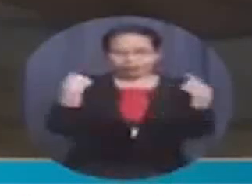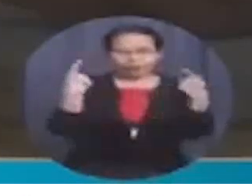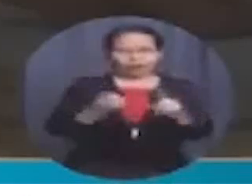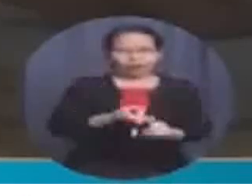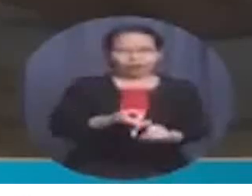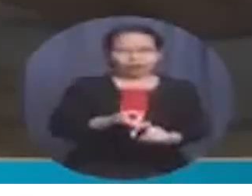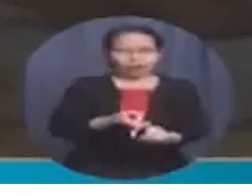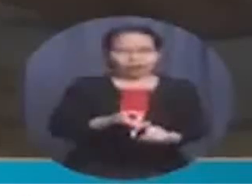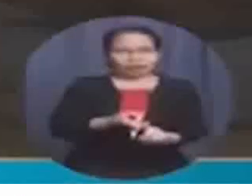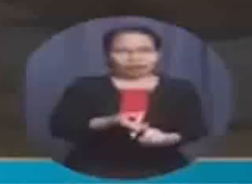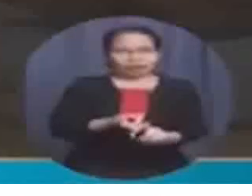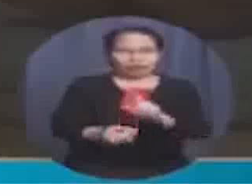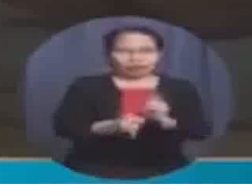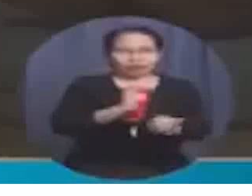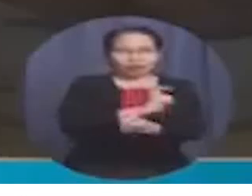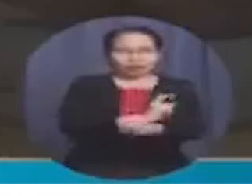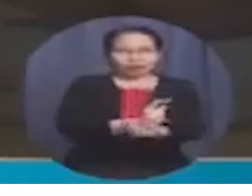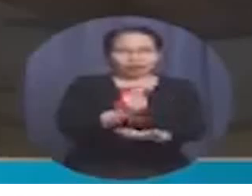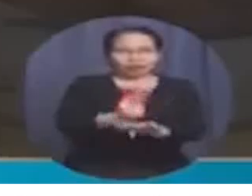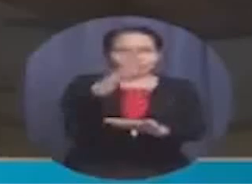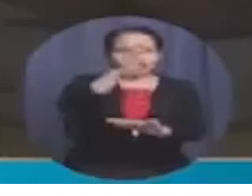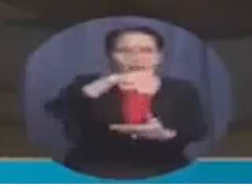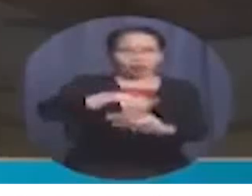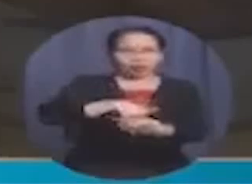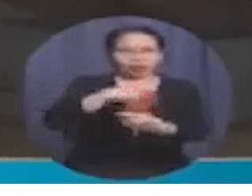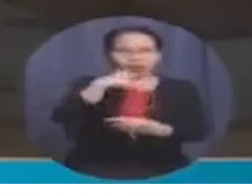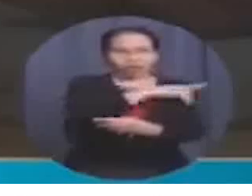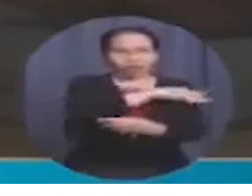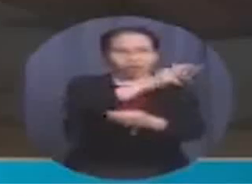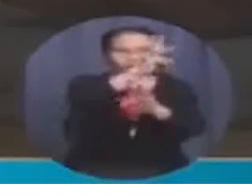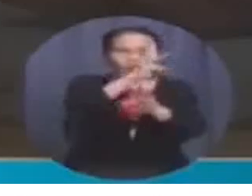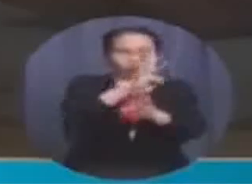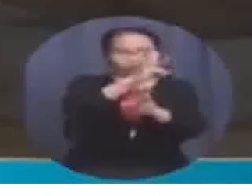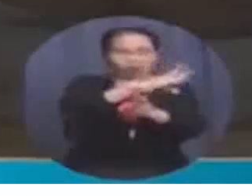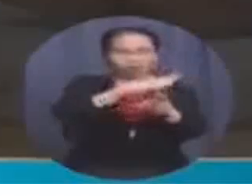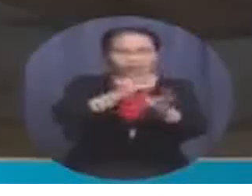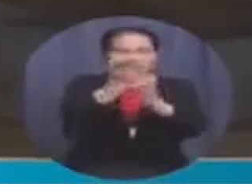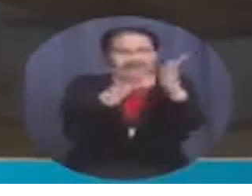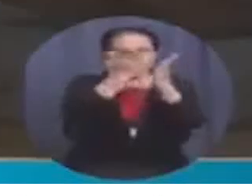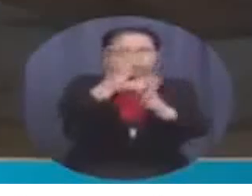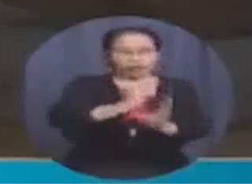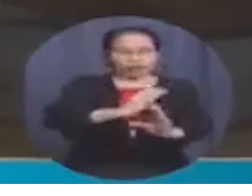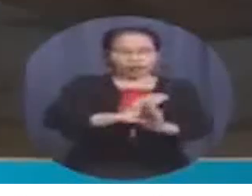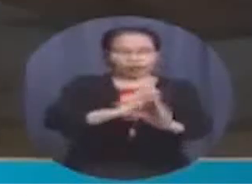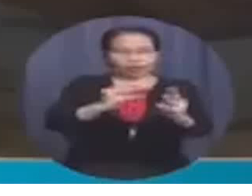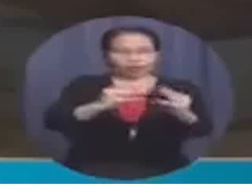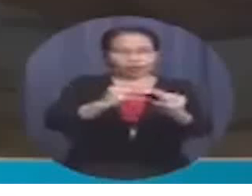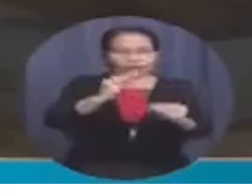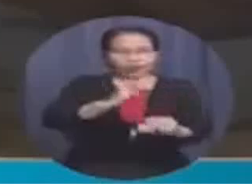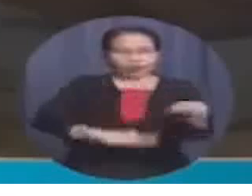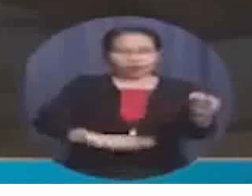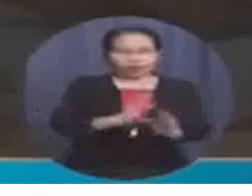Kastila, porque cambiaron la verdad de Dios por la mentira. Y adoraron y sirvieron a la criatura